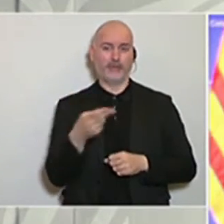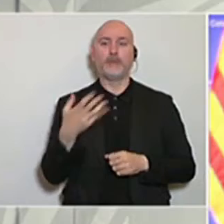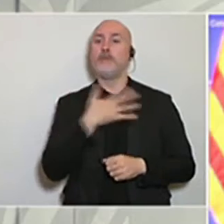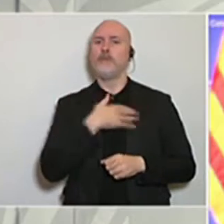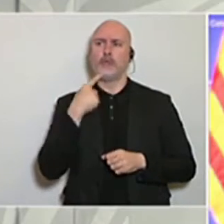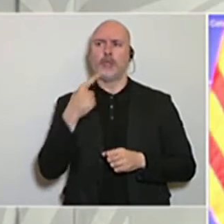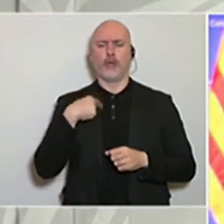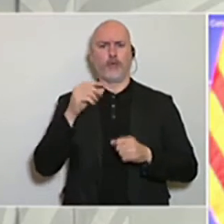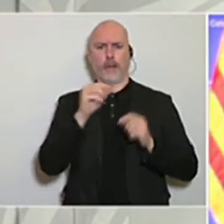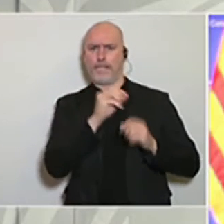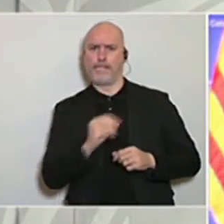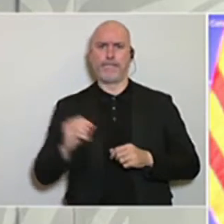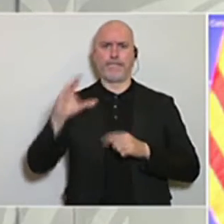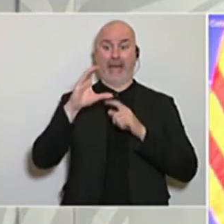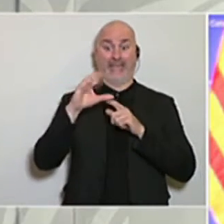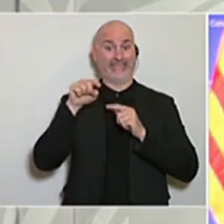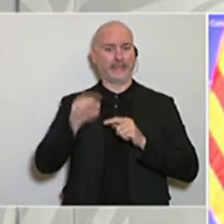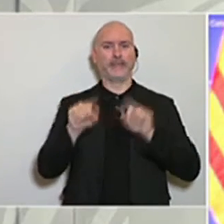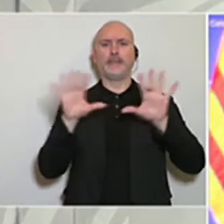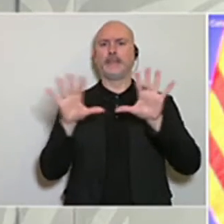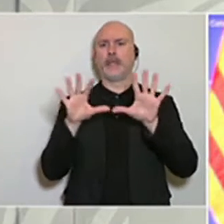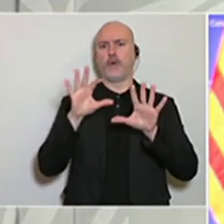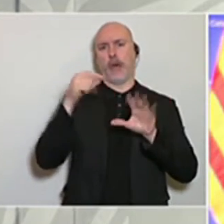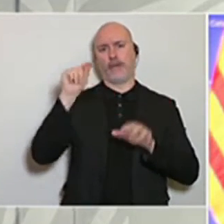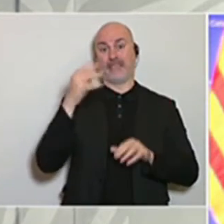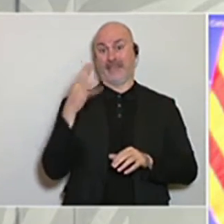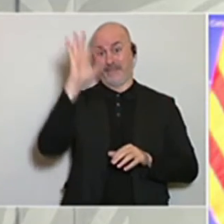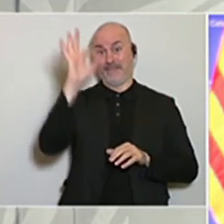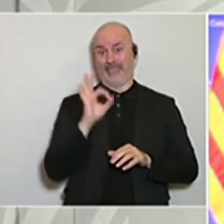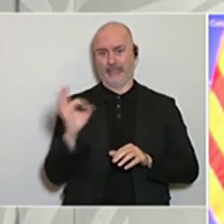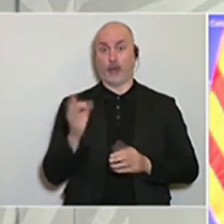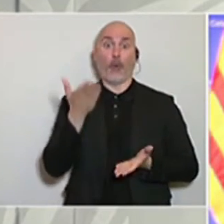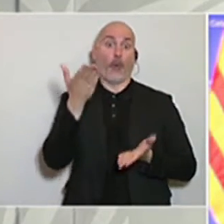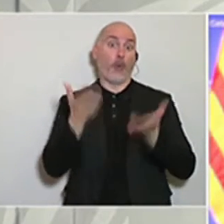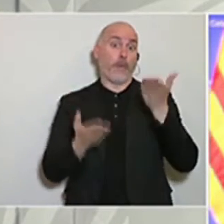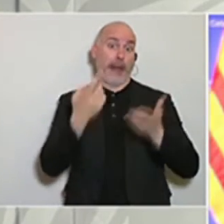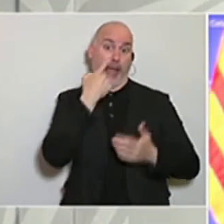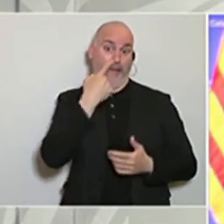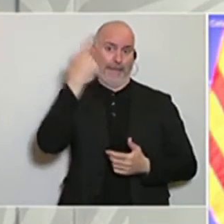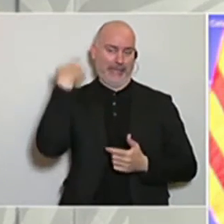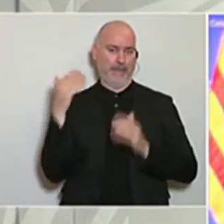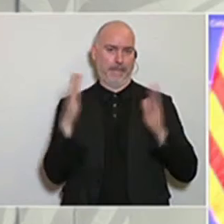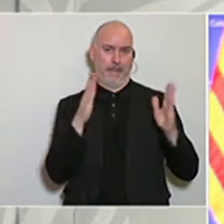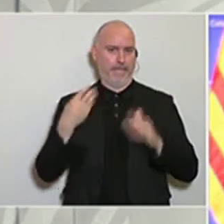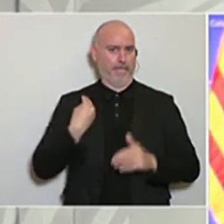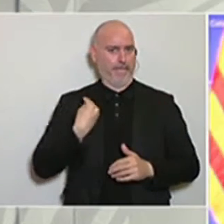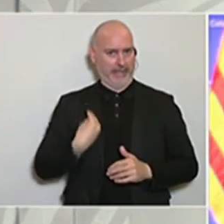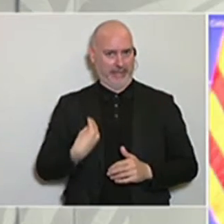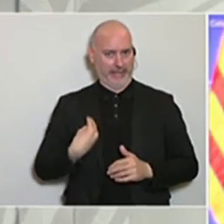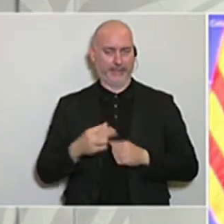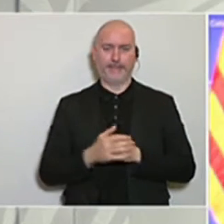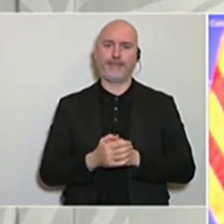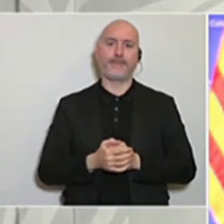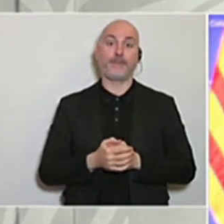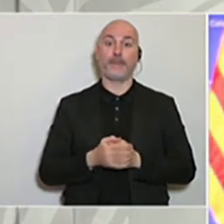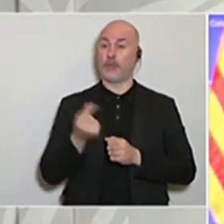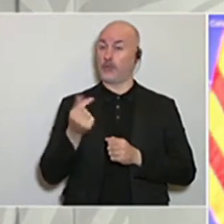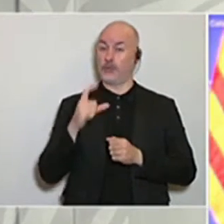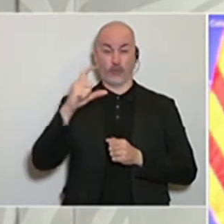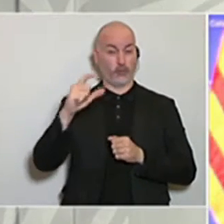representa un increment del 10,5% respecte del mateix període de l'any anterior. D'aquest volum